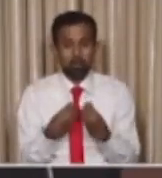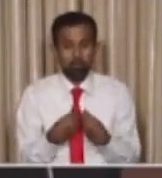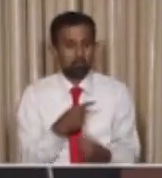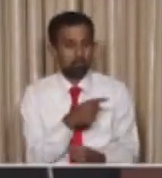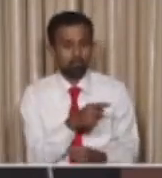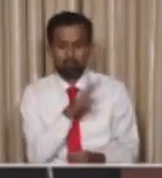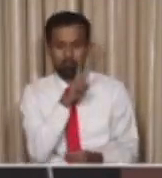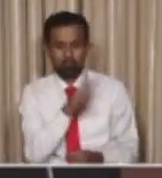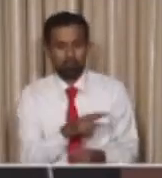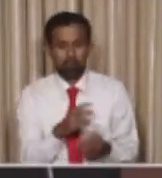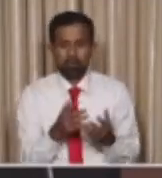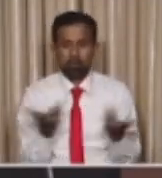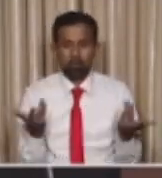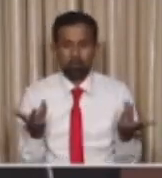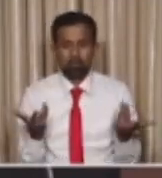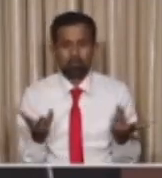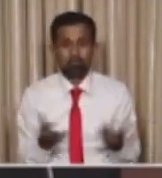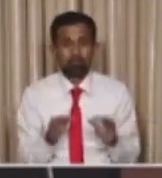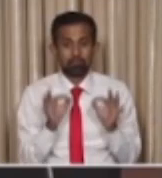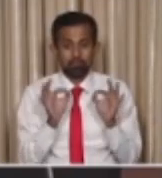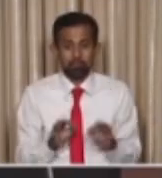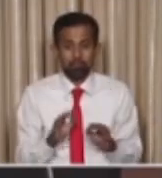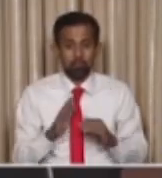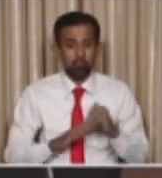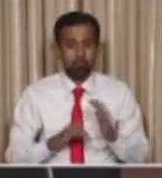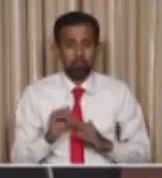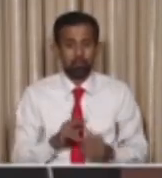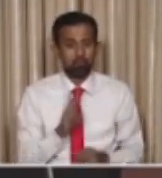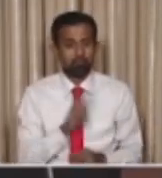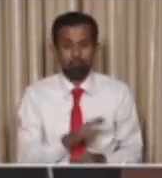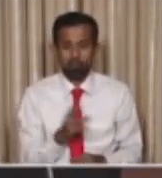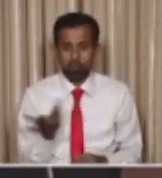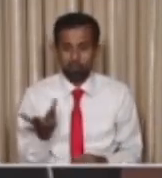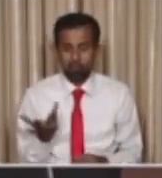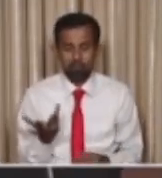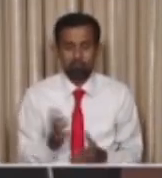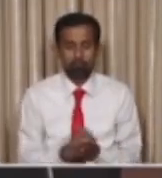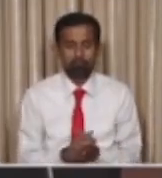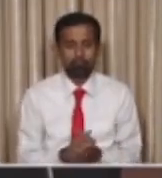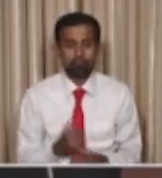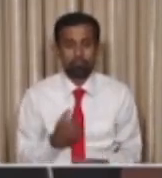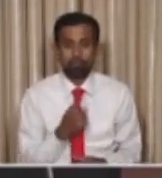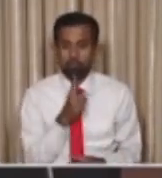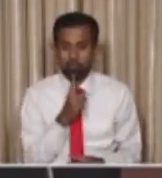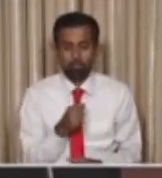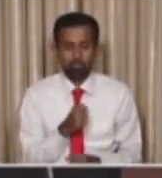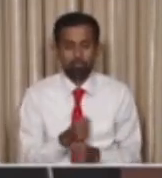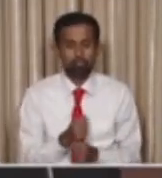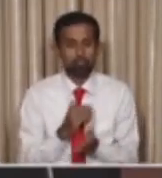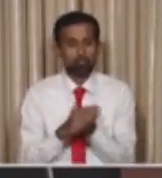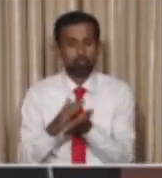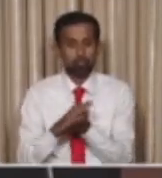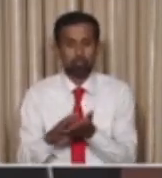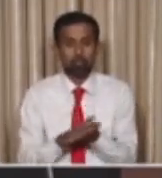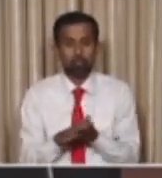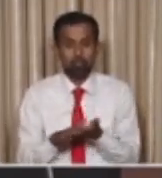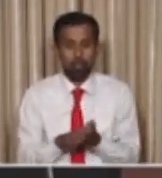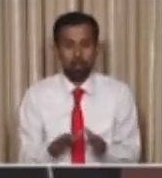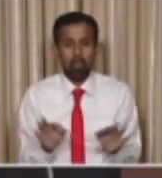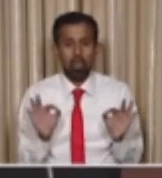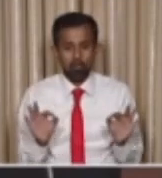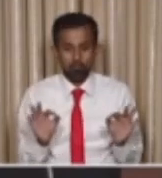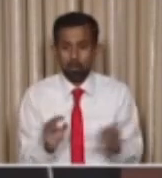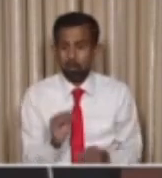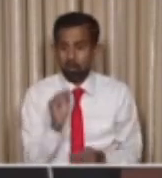ගැන විශ්වාසයක් නැහැ. හරියට පරිභෝජනය කරයිද කියලා. ඉතින් අපි කියන්නේ අපි රජයට සහයෝගය දෙන්න සූදානම්.